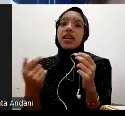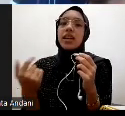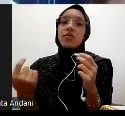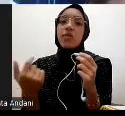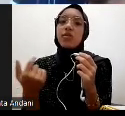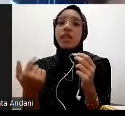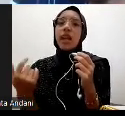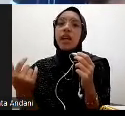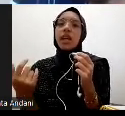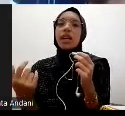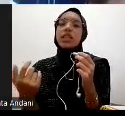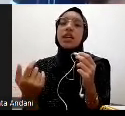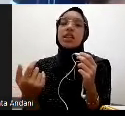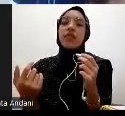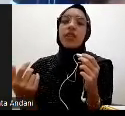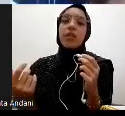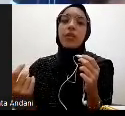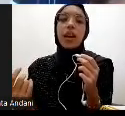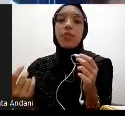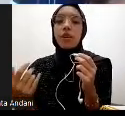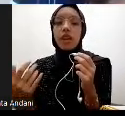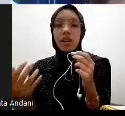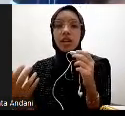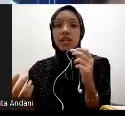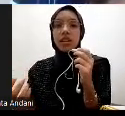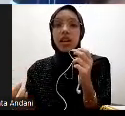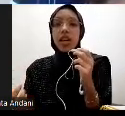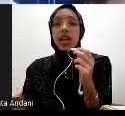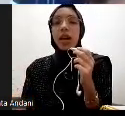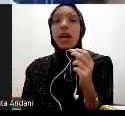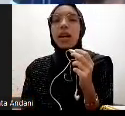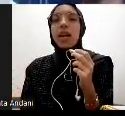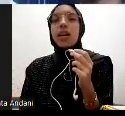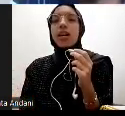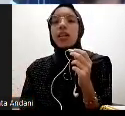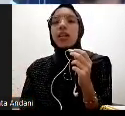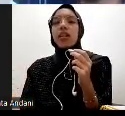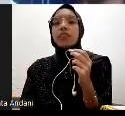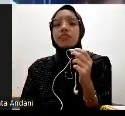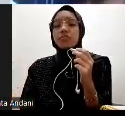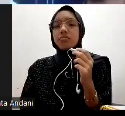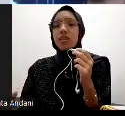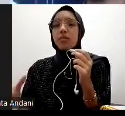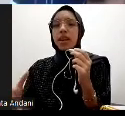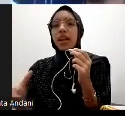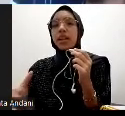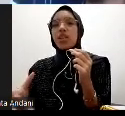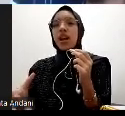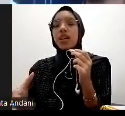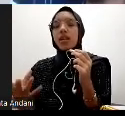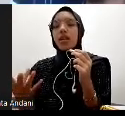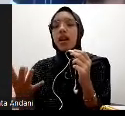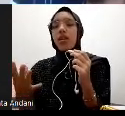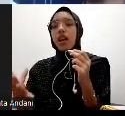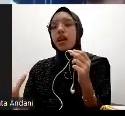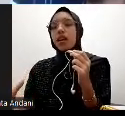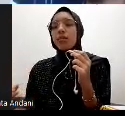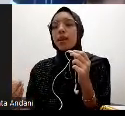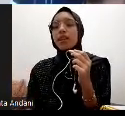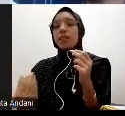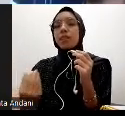nyata dari Smombi ini adalah terjadinya fenomena phone alert yang mana, mereka ini